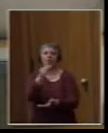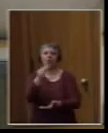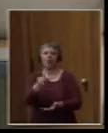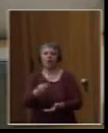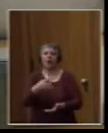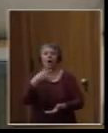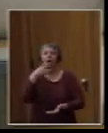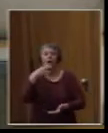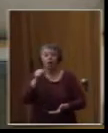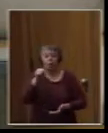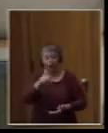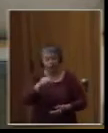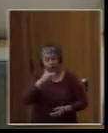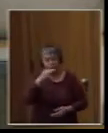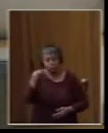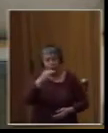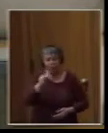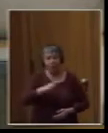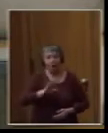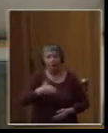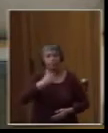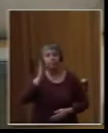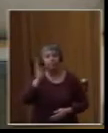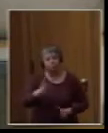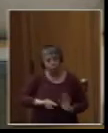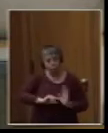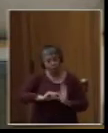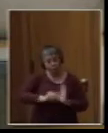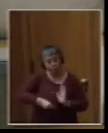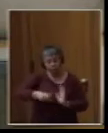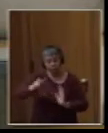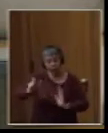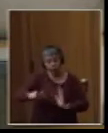του δύναται να δημιουργήσει και να προκαλέσει σημείο αντιπαραθέσεων.